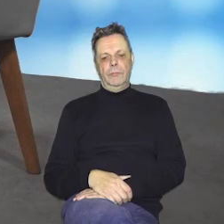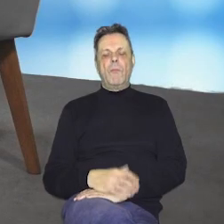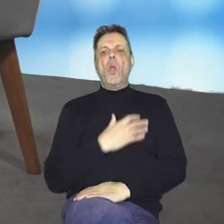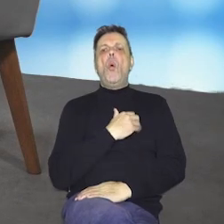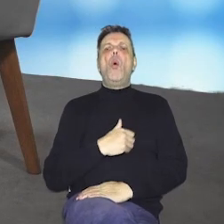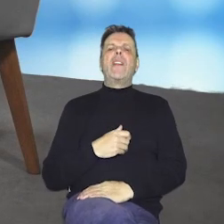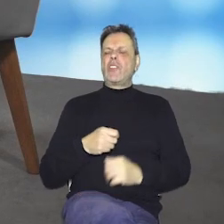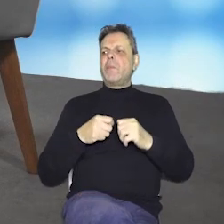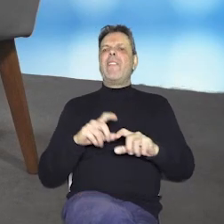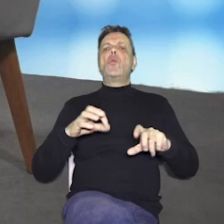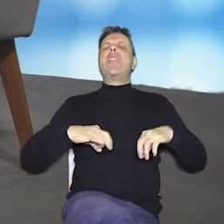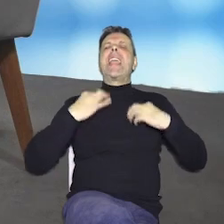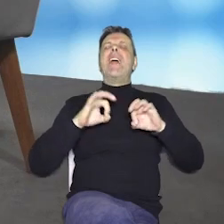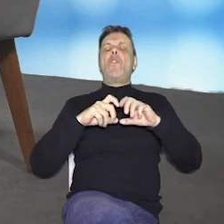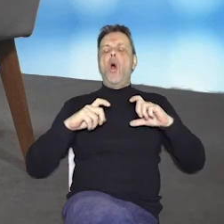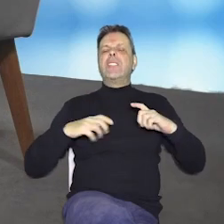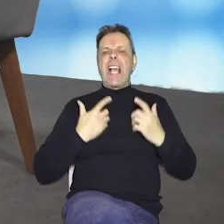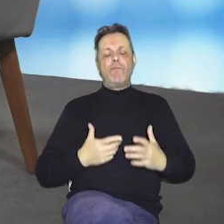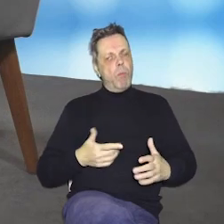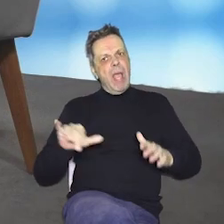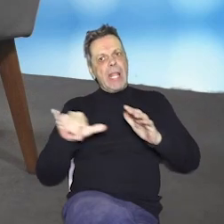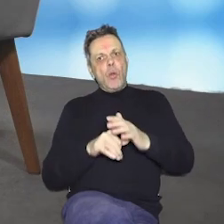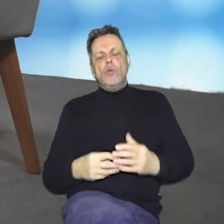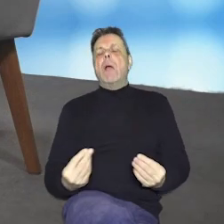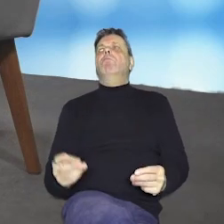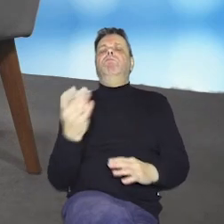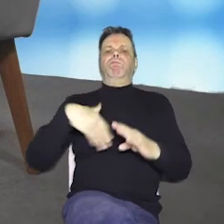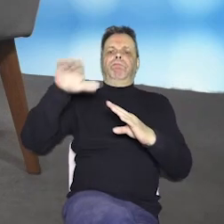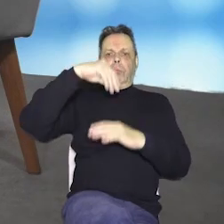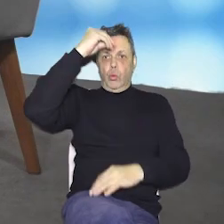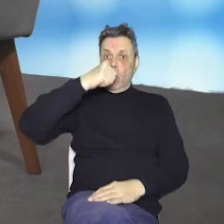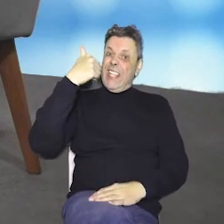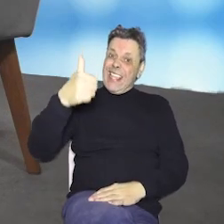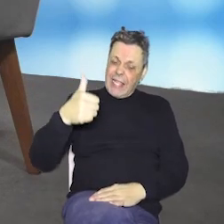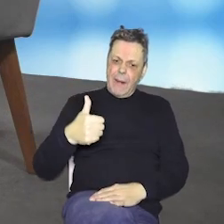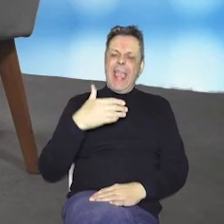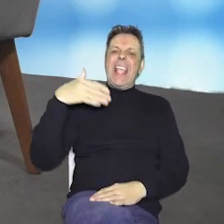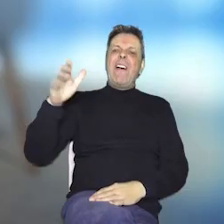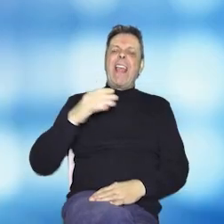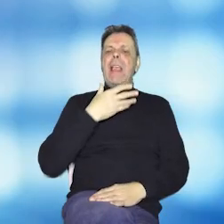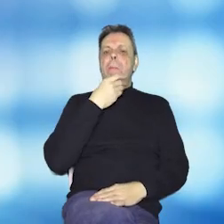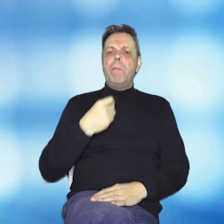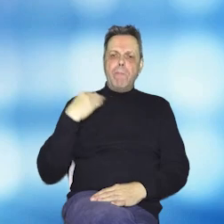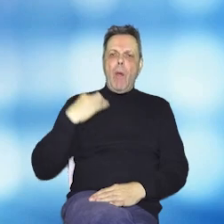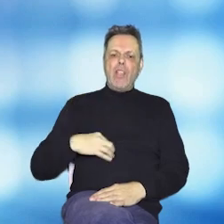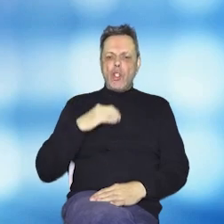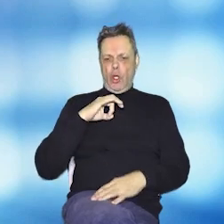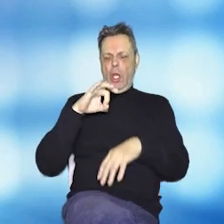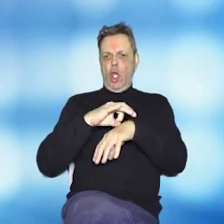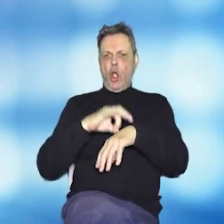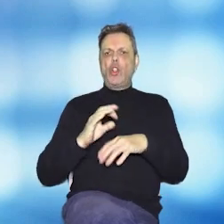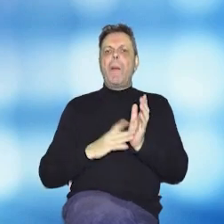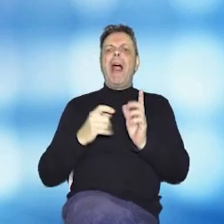U Hrvatskom zavodu za javno zdravstvo kriju se vrhunski stručnjaci. Jedan od njih je izvanredni profesor i primarius